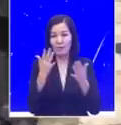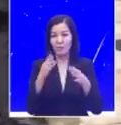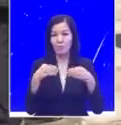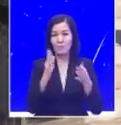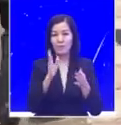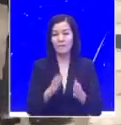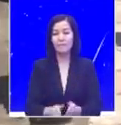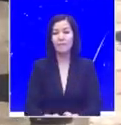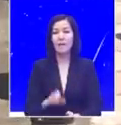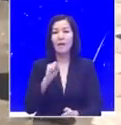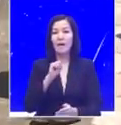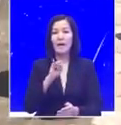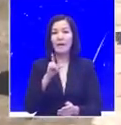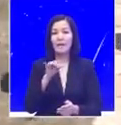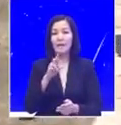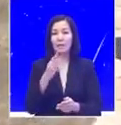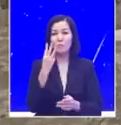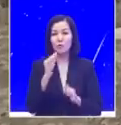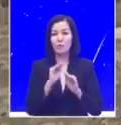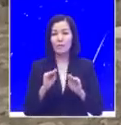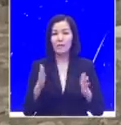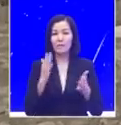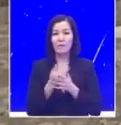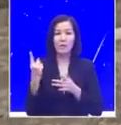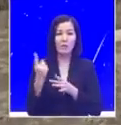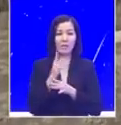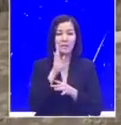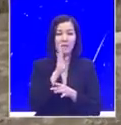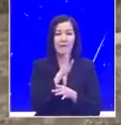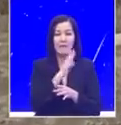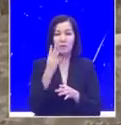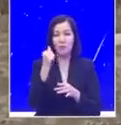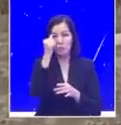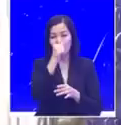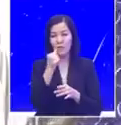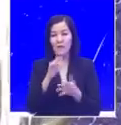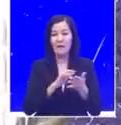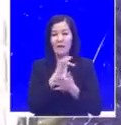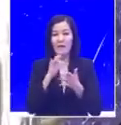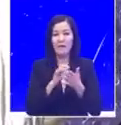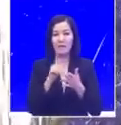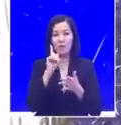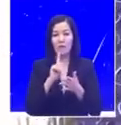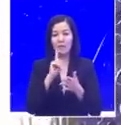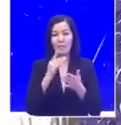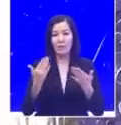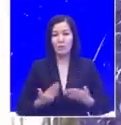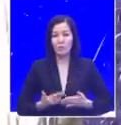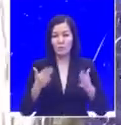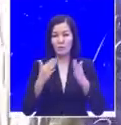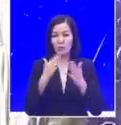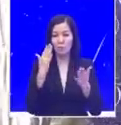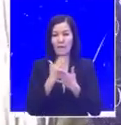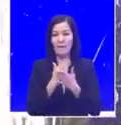шықпақ. Әйгерім Жылқайдарова 3 бала тәрбиелеп отырған жалғыз басты ана. 4 жылдан бері қала жағалап, жалдамалы пәтерде тұрып келеді.